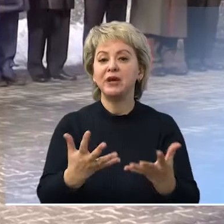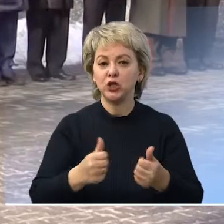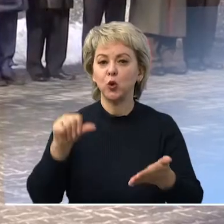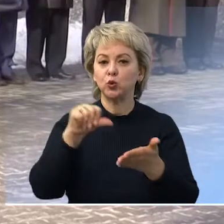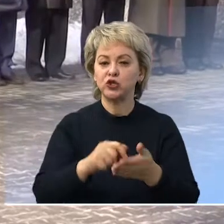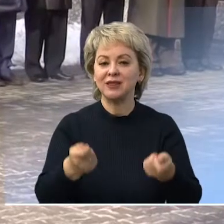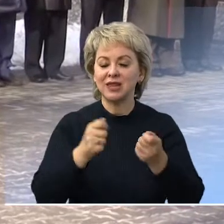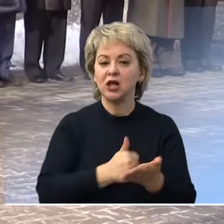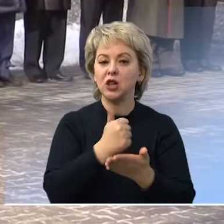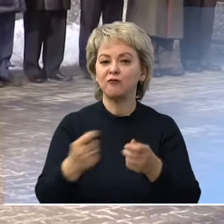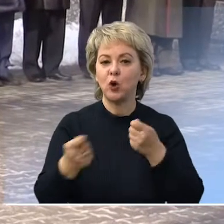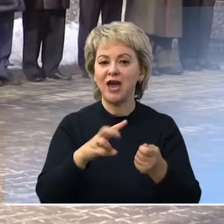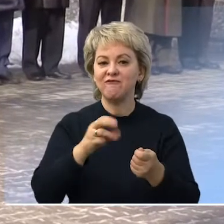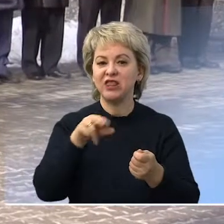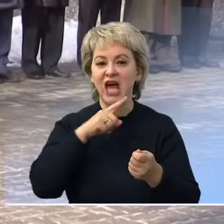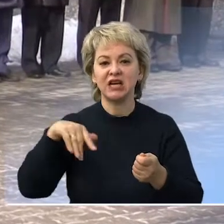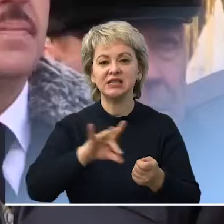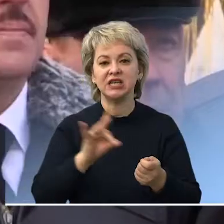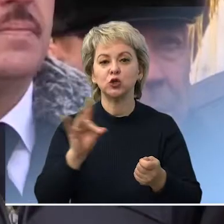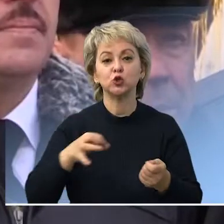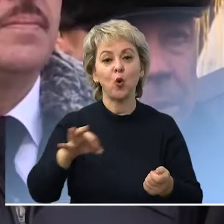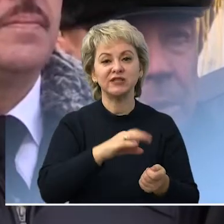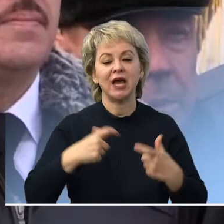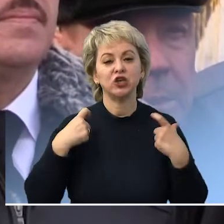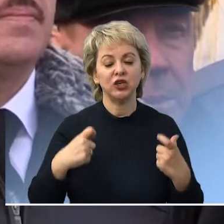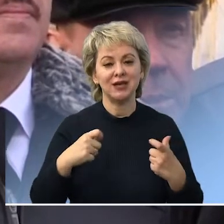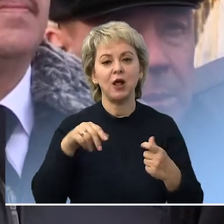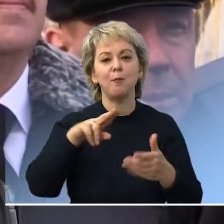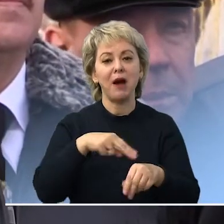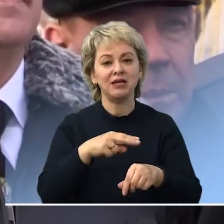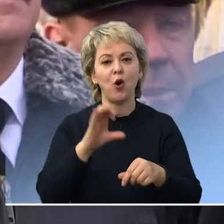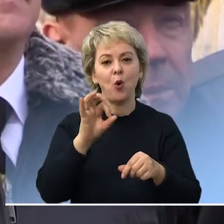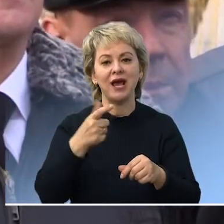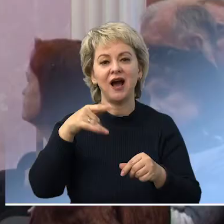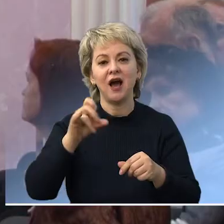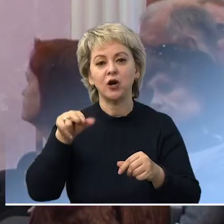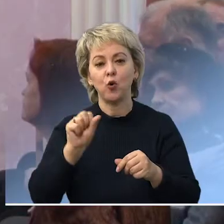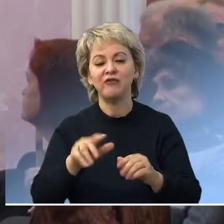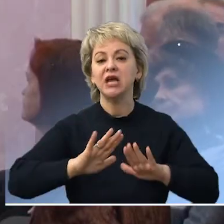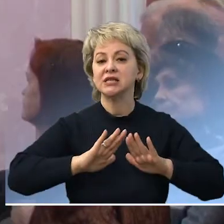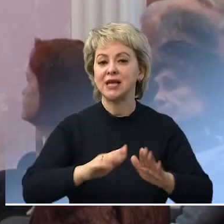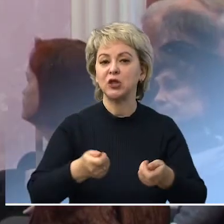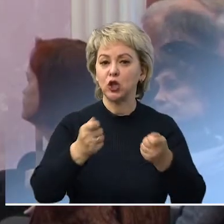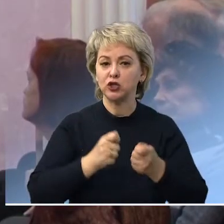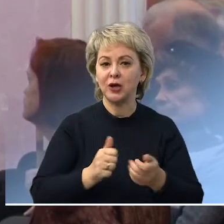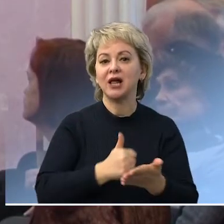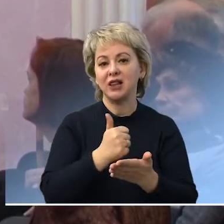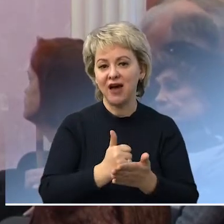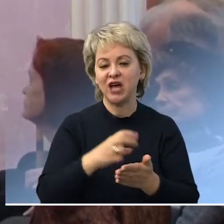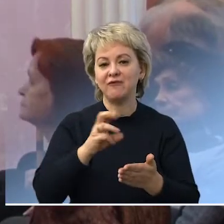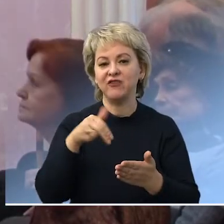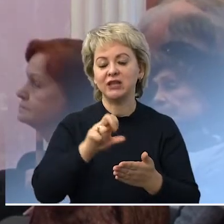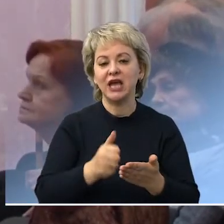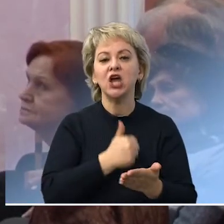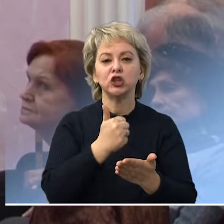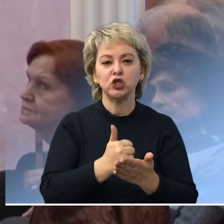приняли участие начальник Главного управления МВД России по Ростовской области генерал-лейтенант полиции Олег Агарков, заместители начальника Донского главка